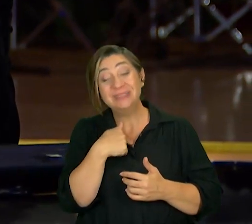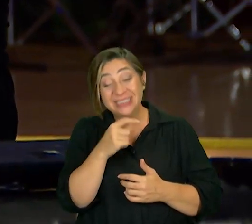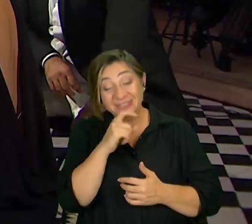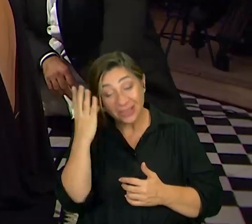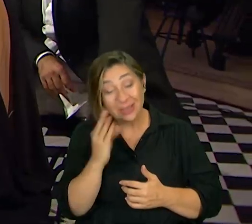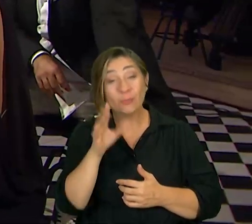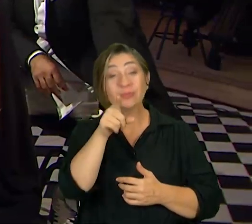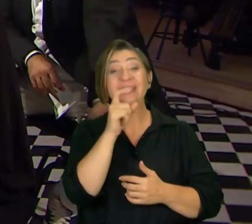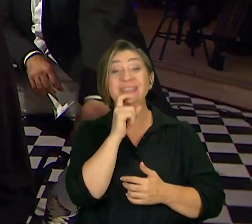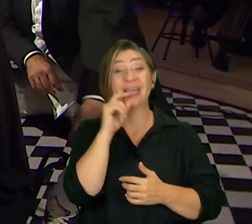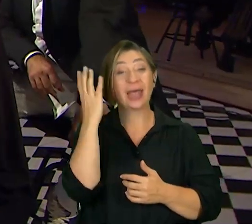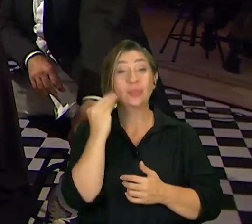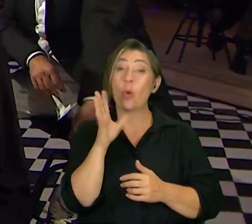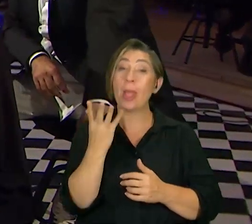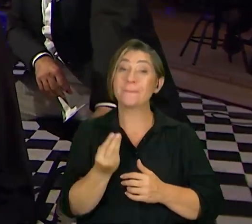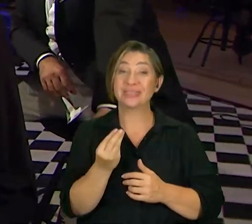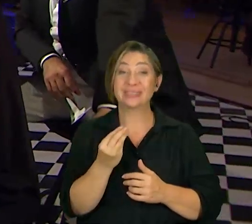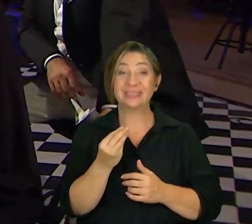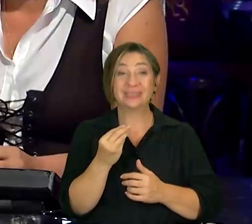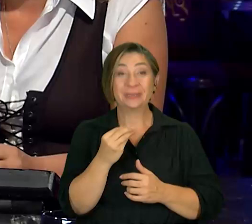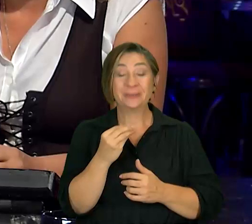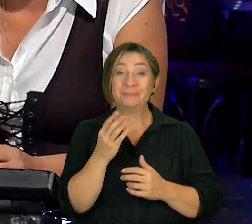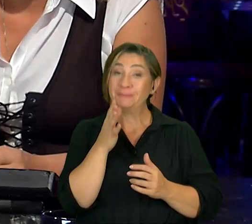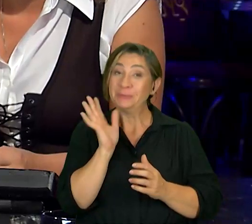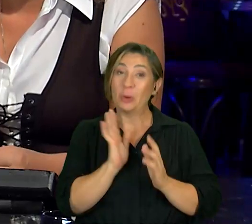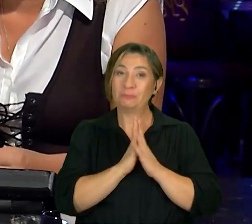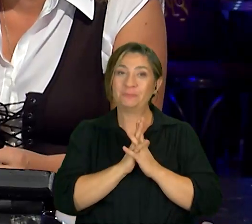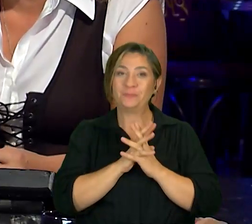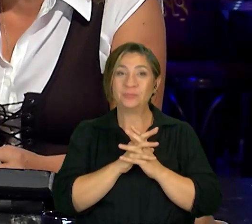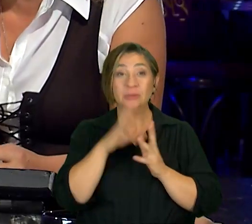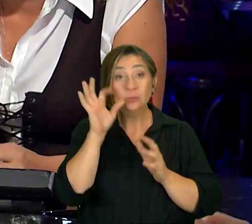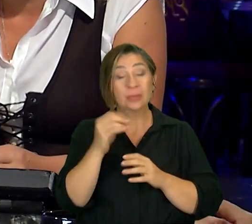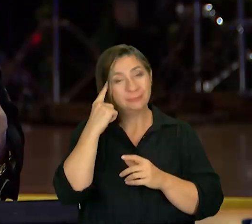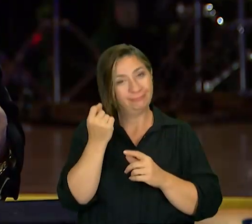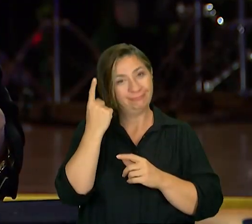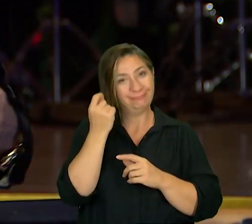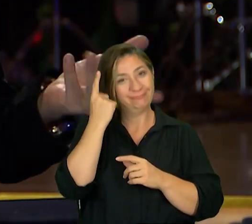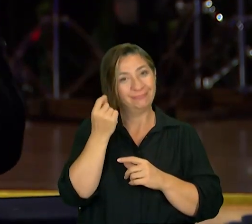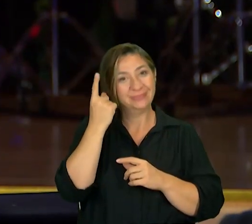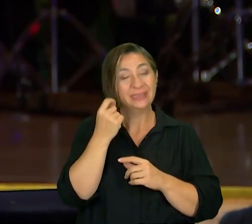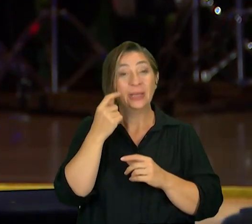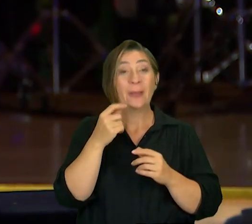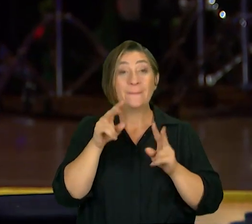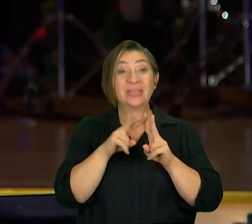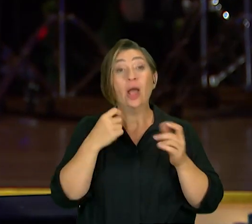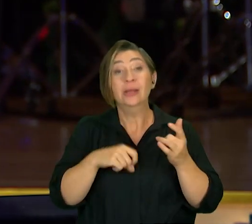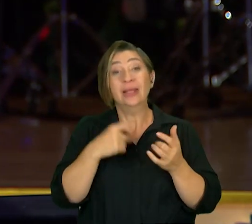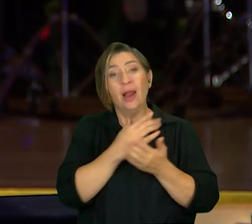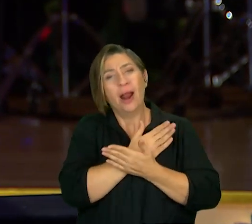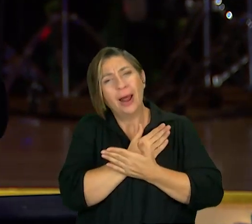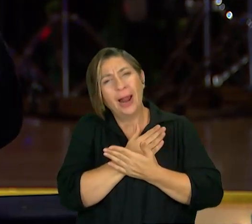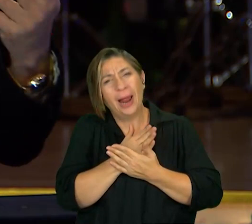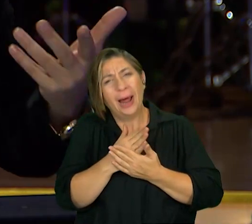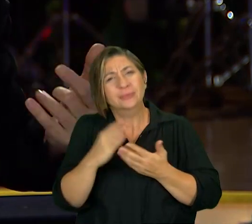var, anladık ya bunlar yanlış, yanlış anlıyorlar bir yani. Bir var bir yerde ama bilmiyorum. Evet, sürekli var. Üretiyorlar. Üretiyorlar. Metin ya. Zaten